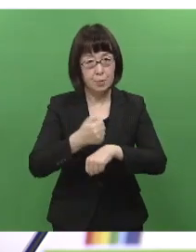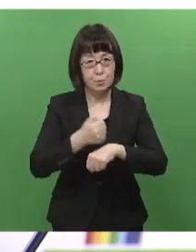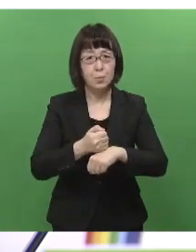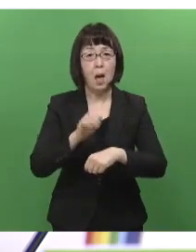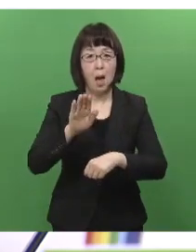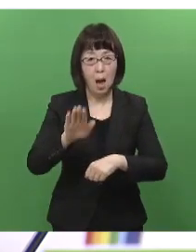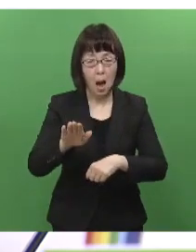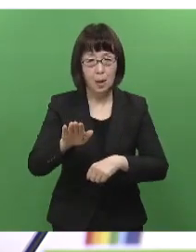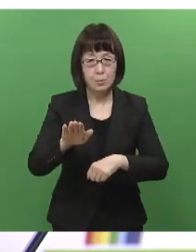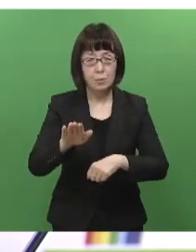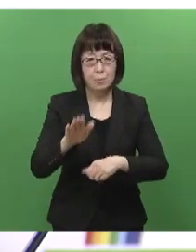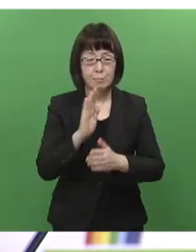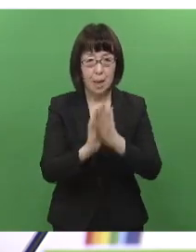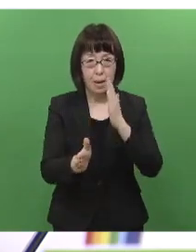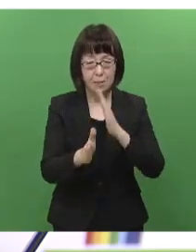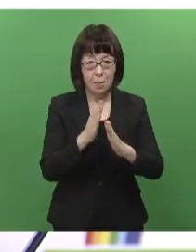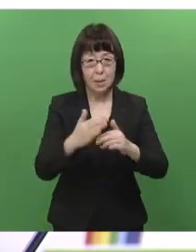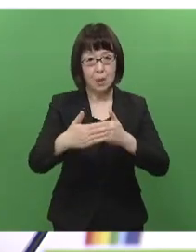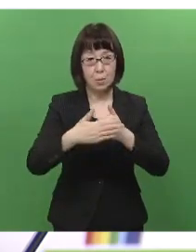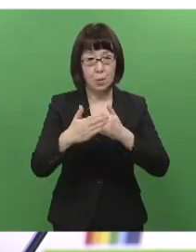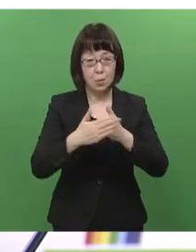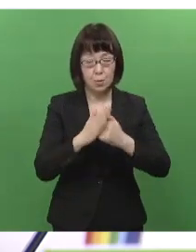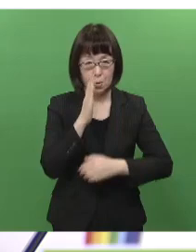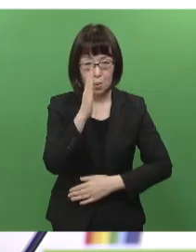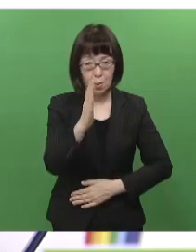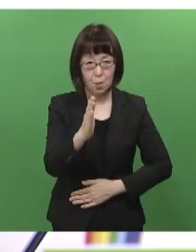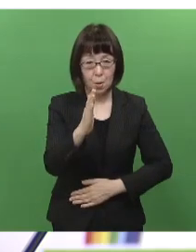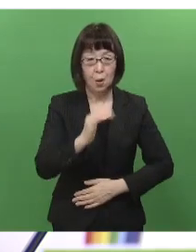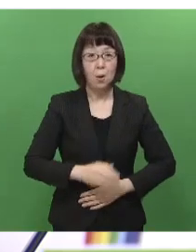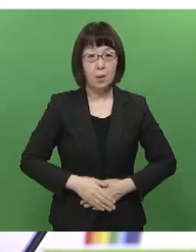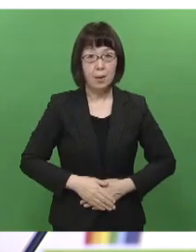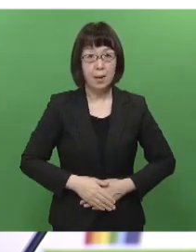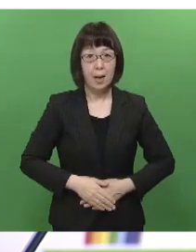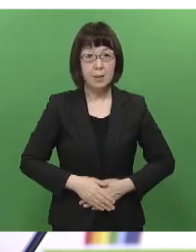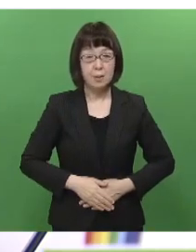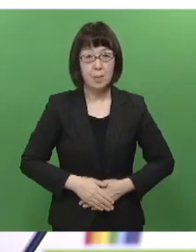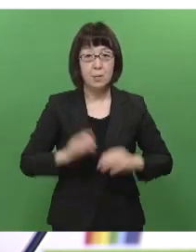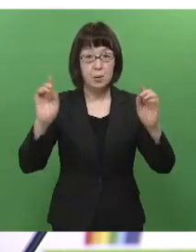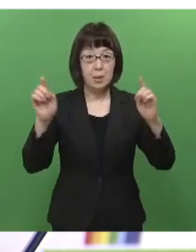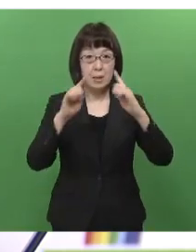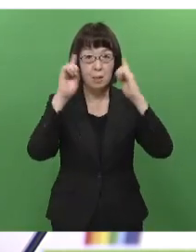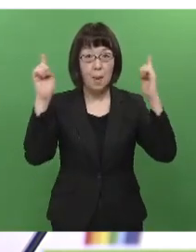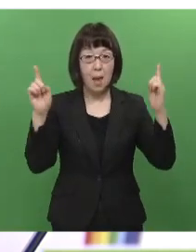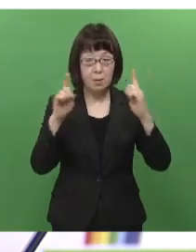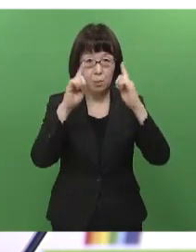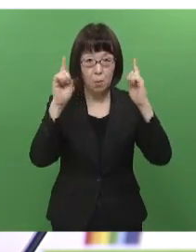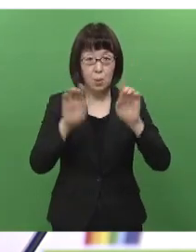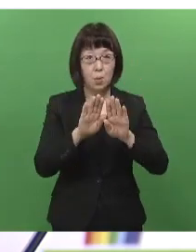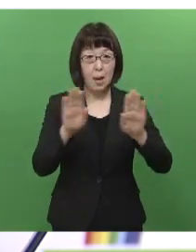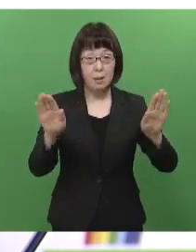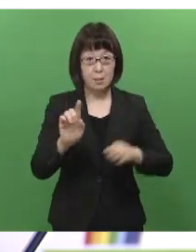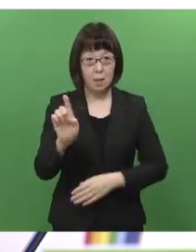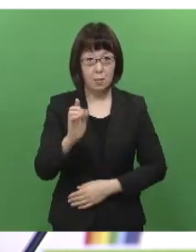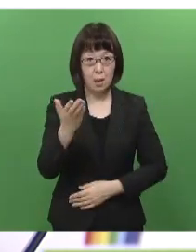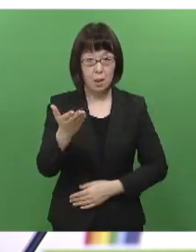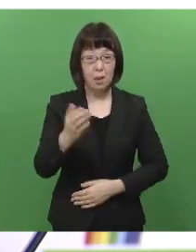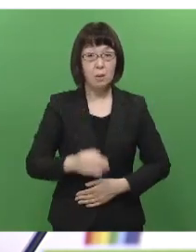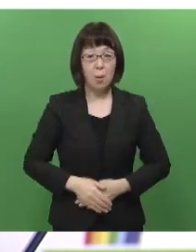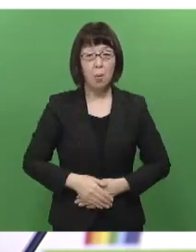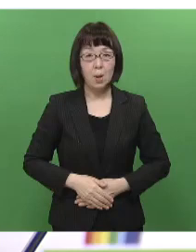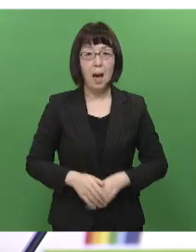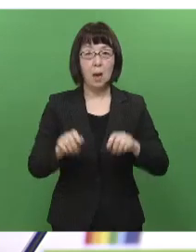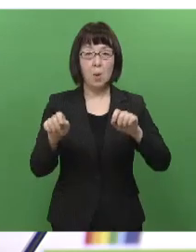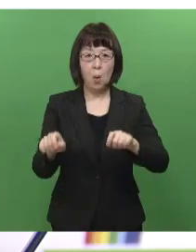協力をお願いを申し上げます。イベントの開催でありますが、昨日もお伝えしましたが、延